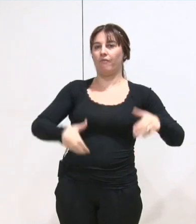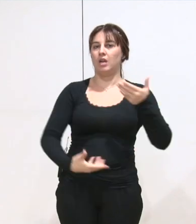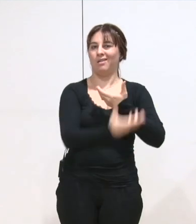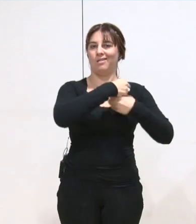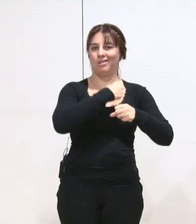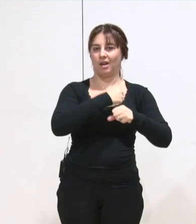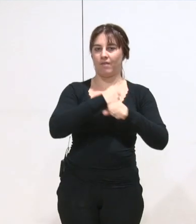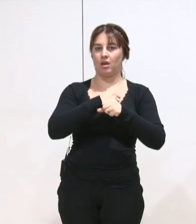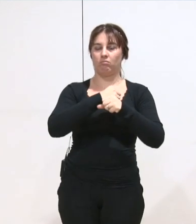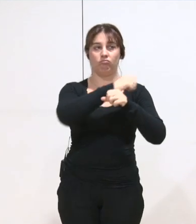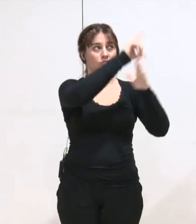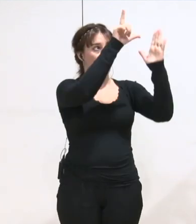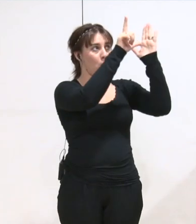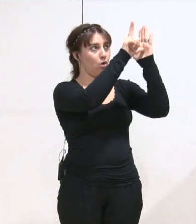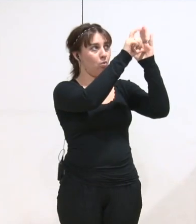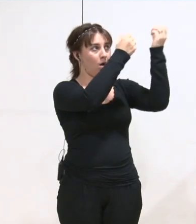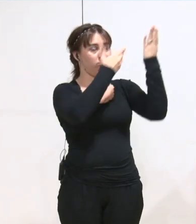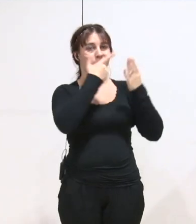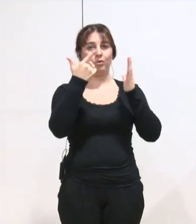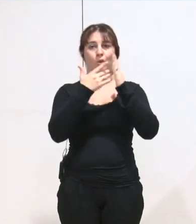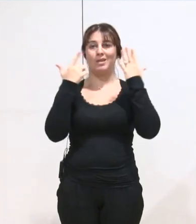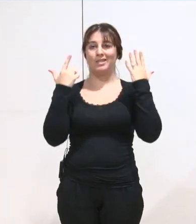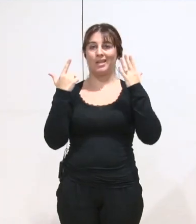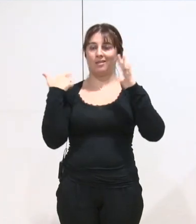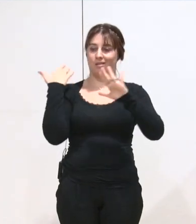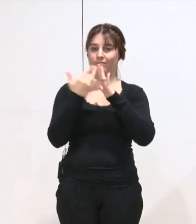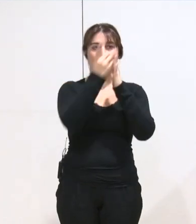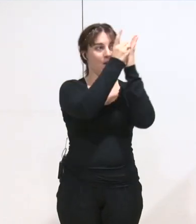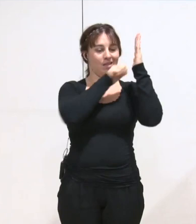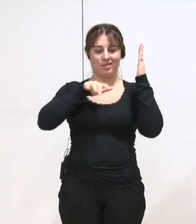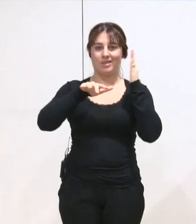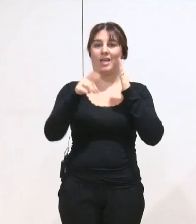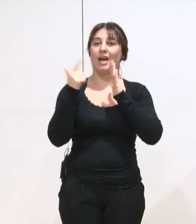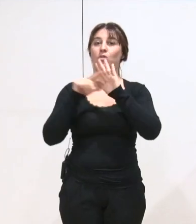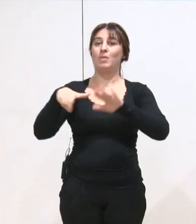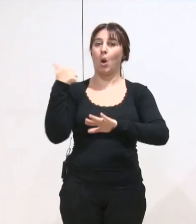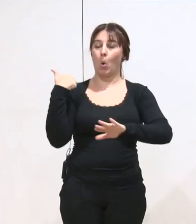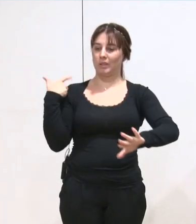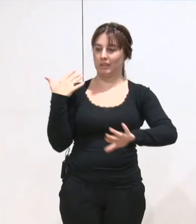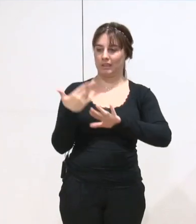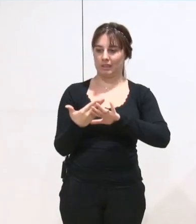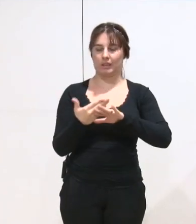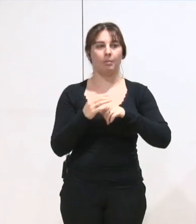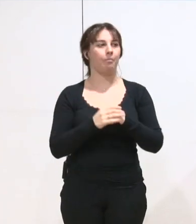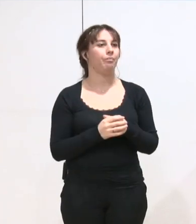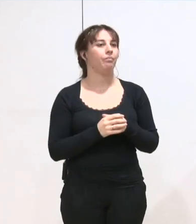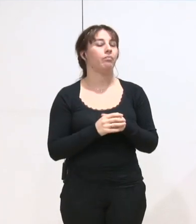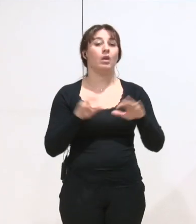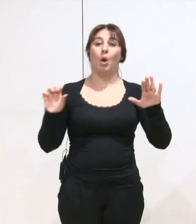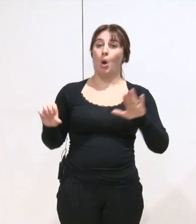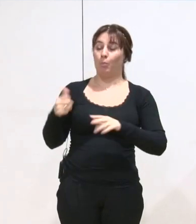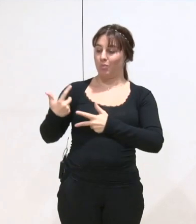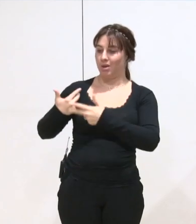offerte par la loi depuis 2007, avec une mise en œuvre par des décrets en 2011. Qui s'est traduit dans un premier temps